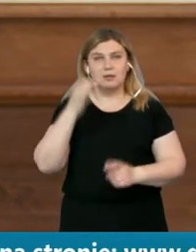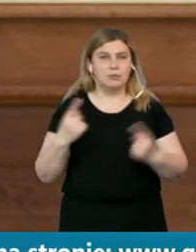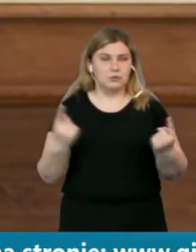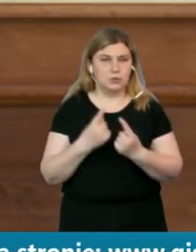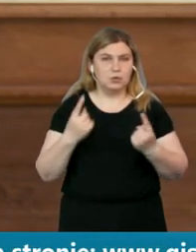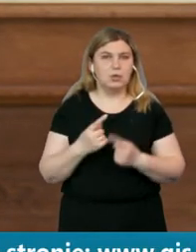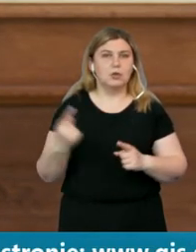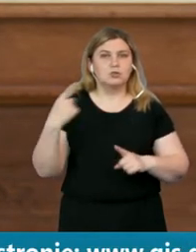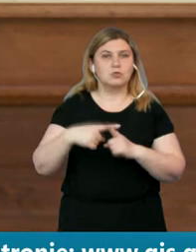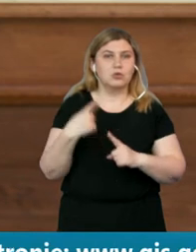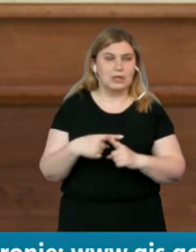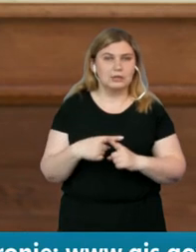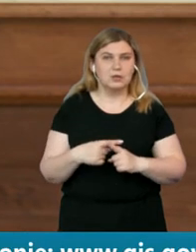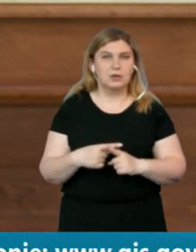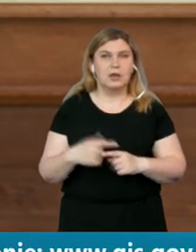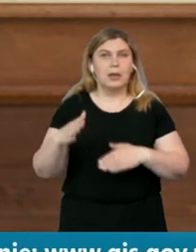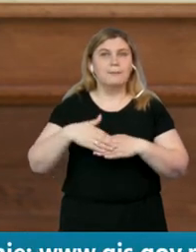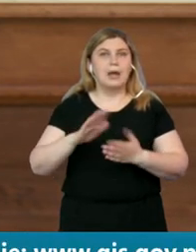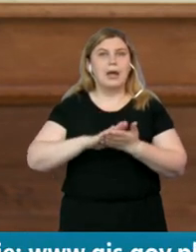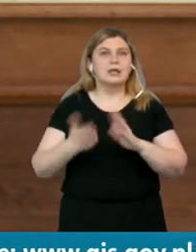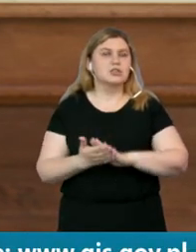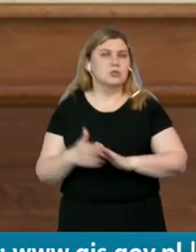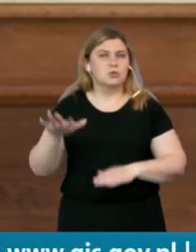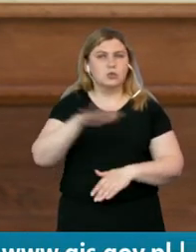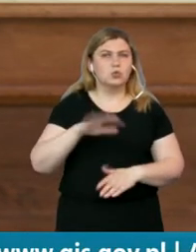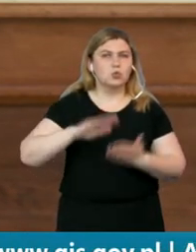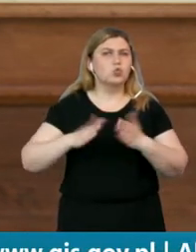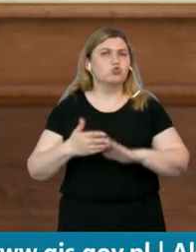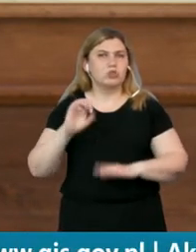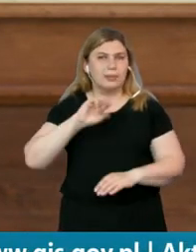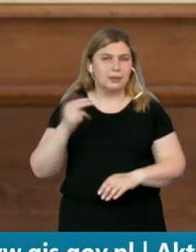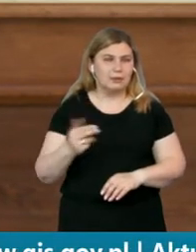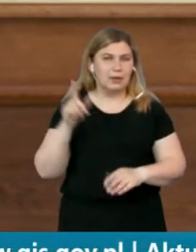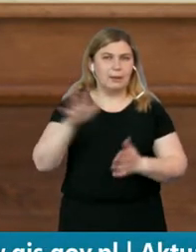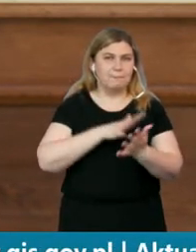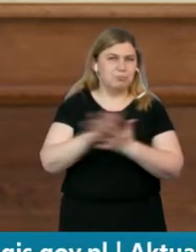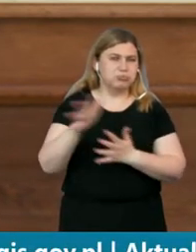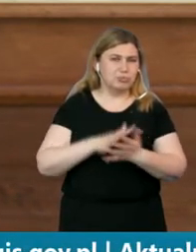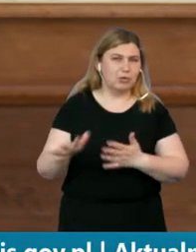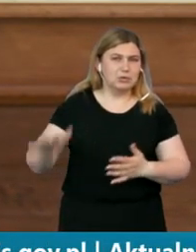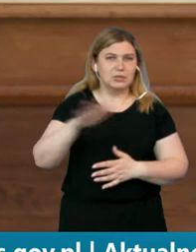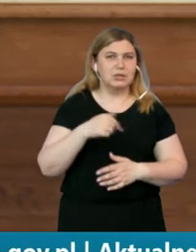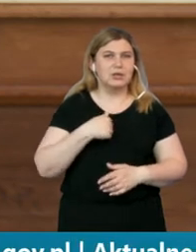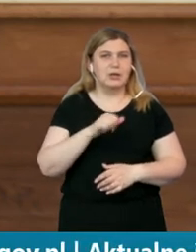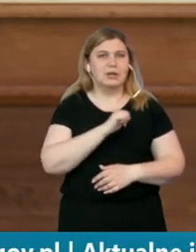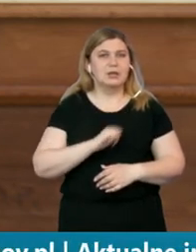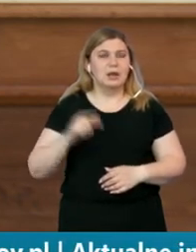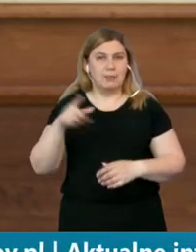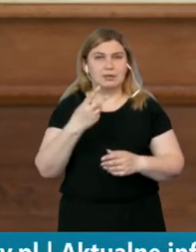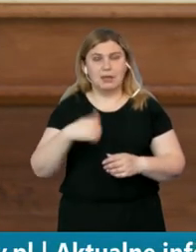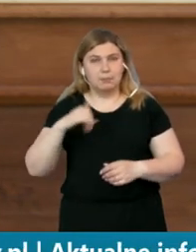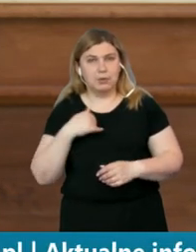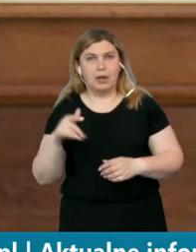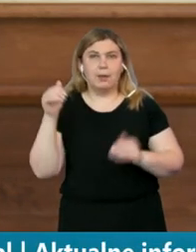oraz dodatkowo teren blisko rynku koło Turzynu, mnóstwo śmieci i innych zanieczyszczeń. Wiem, same się tam nie znalazły, ale może można było